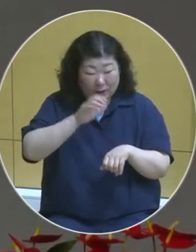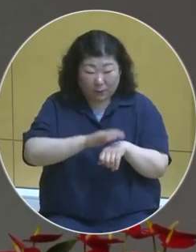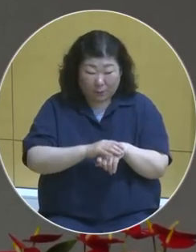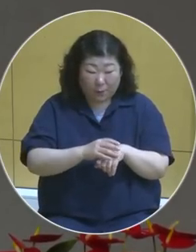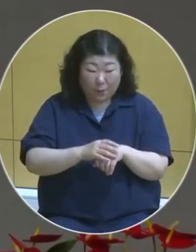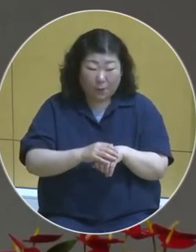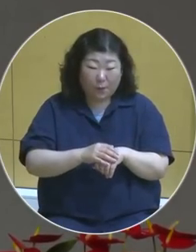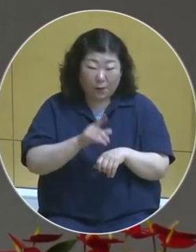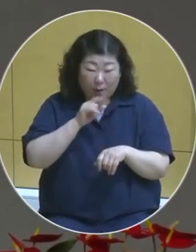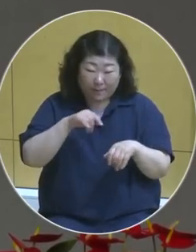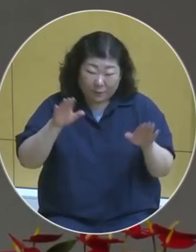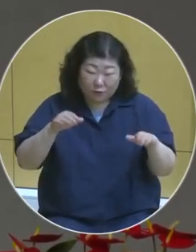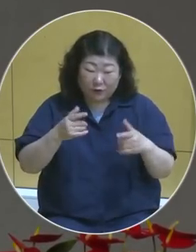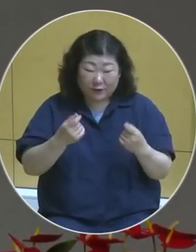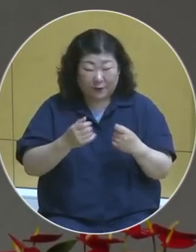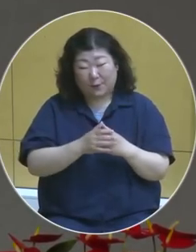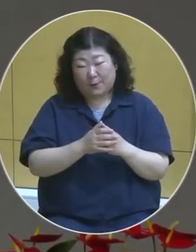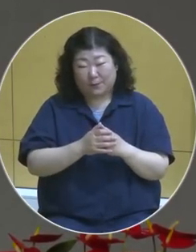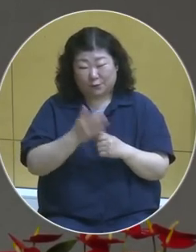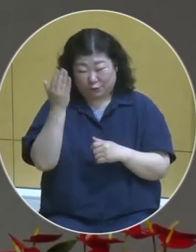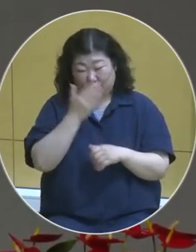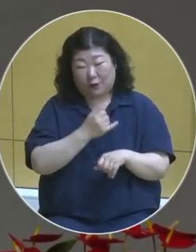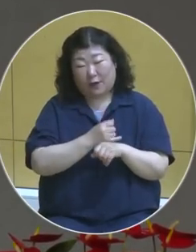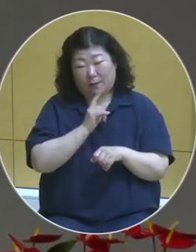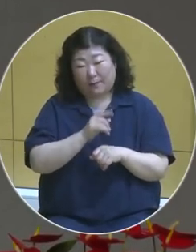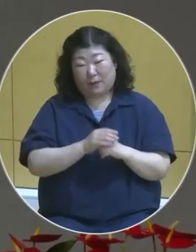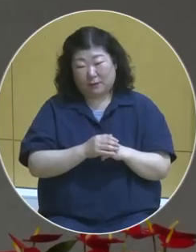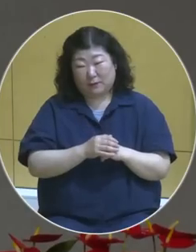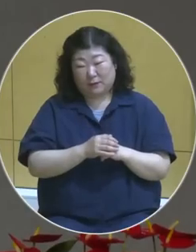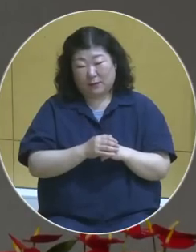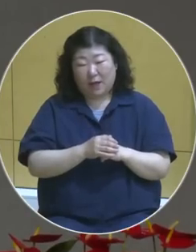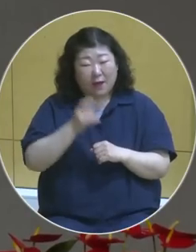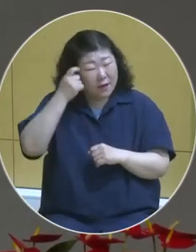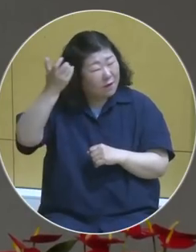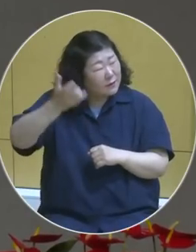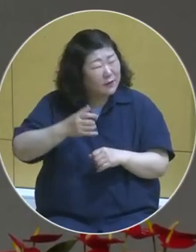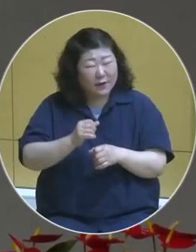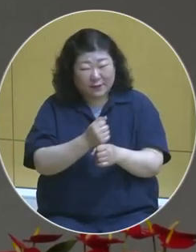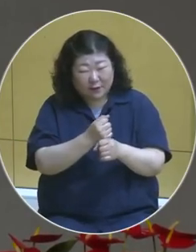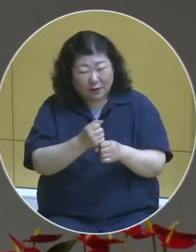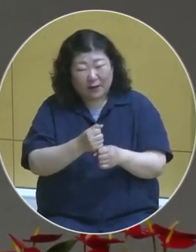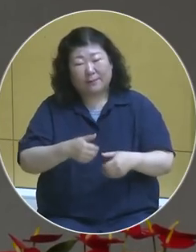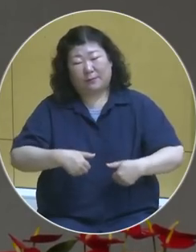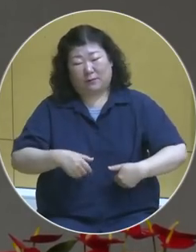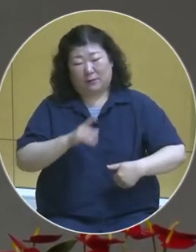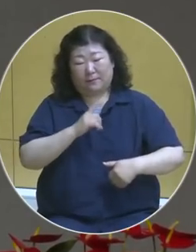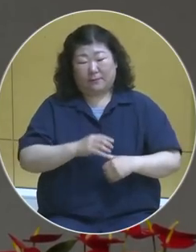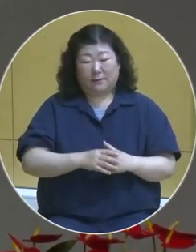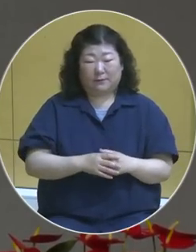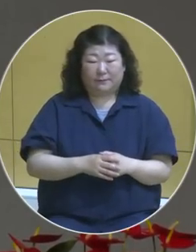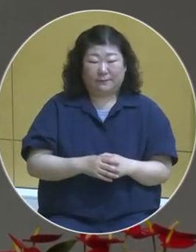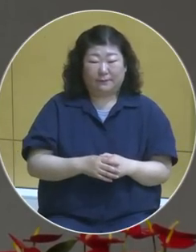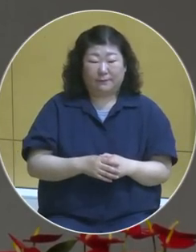얘기합니다. 전략을 갖고 있으라는 거예요. 영적인 전략을 우리가 세우고 있으라는 것입니다.